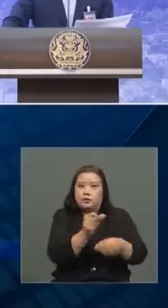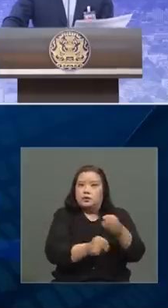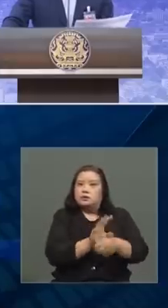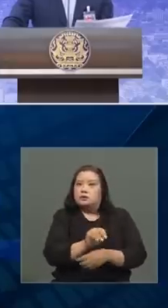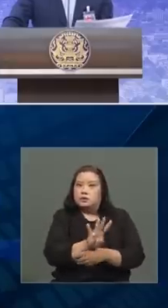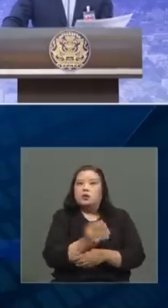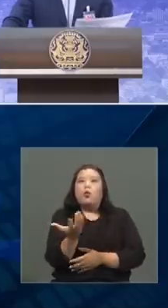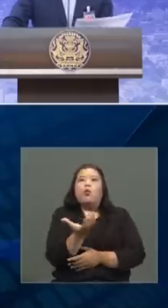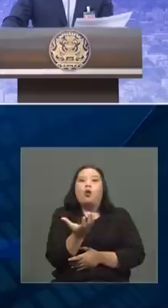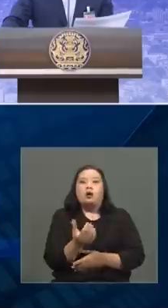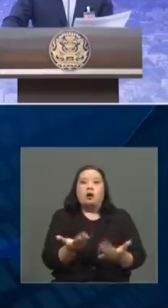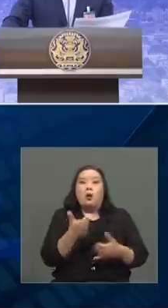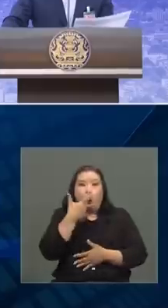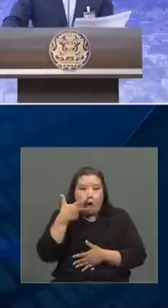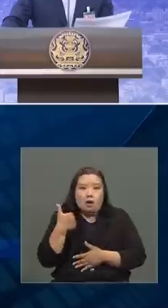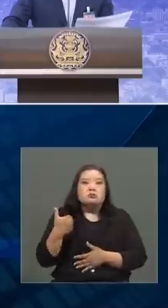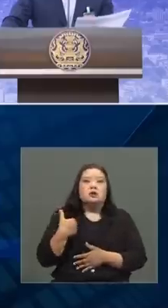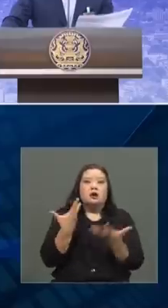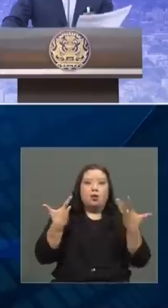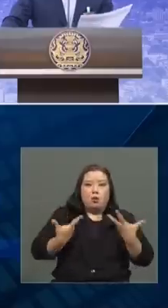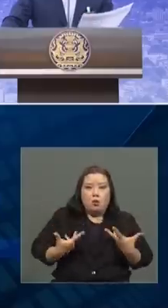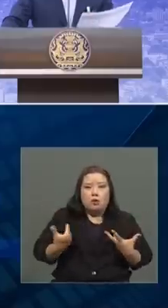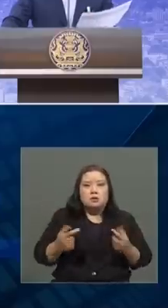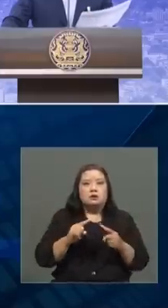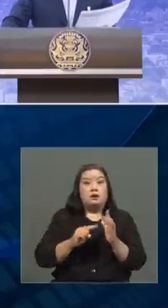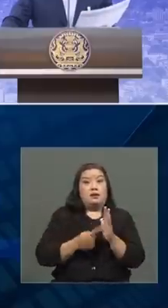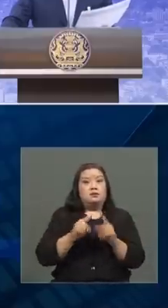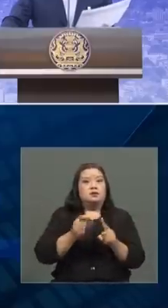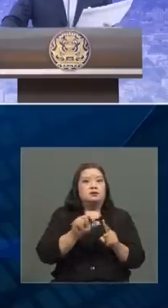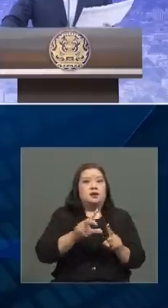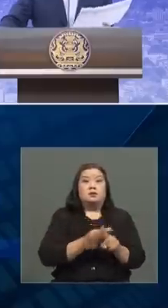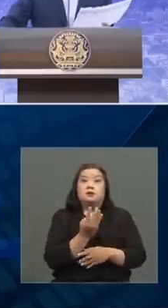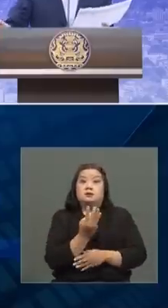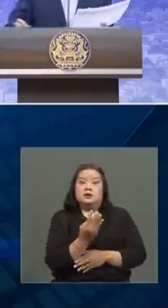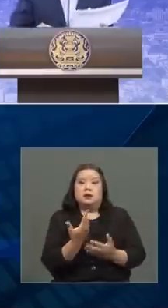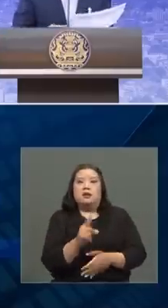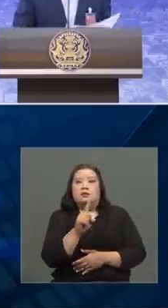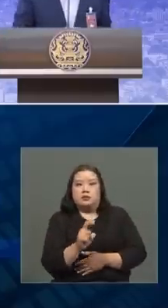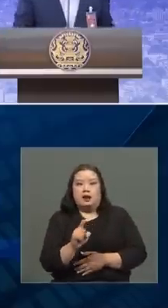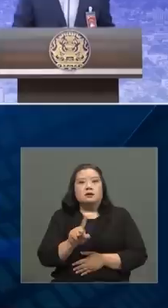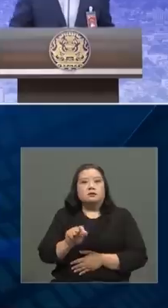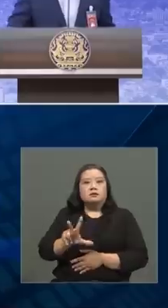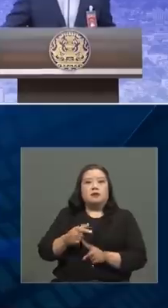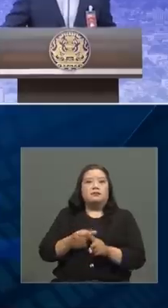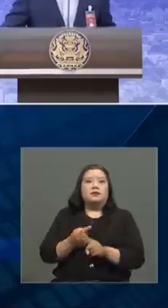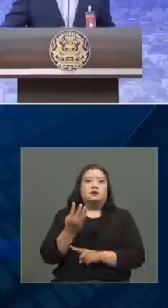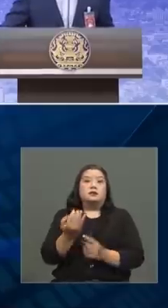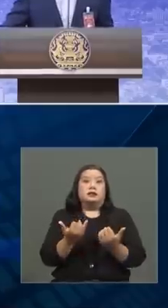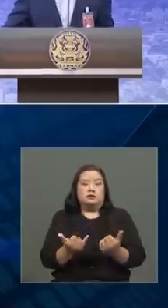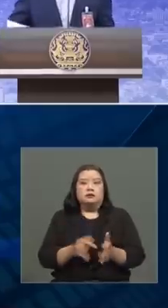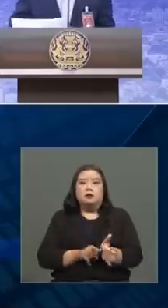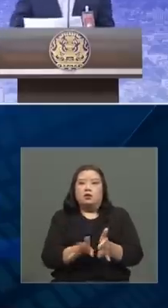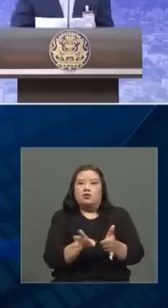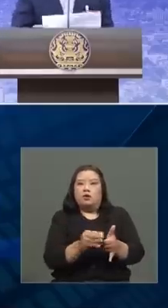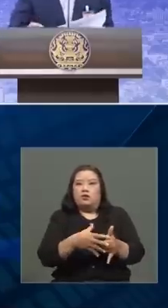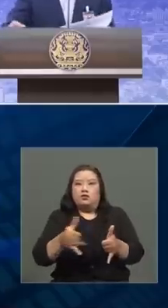ปีโรคอ้วนเหมือนกันครับเบาหวานมีปวดเมื่อยตั้งแต่ 13แล้วก็เสียชีวิต 23ครับสัมผัสกับผู้ป่วย